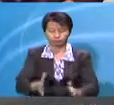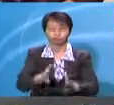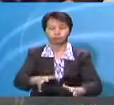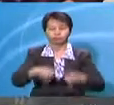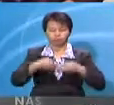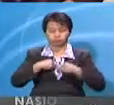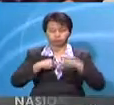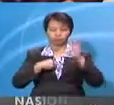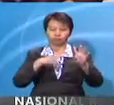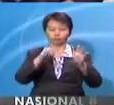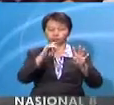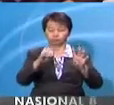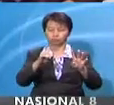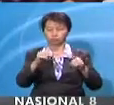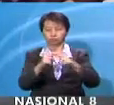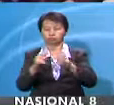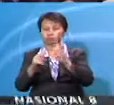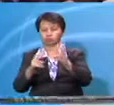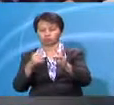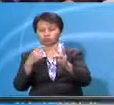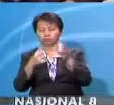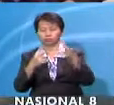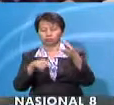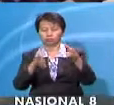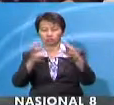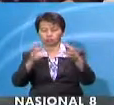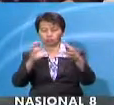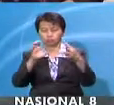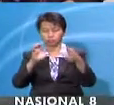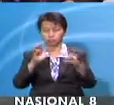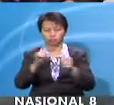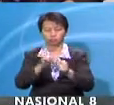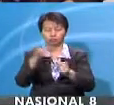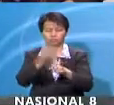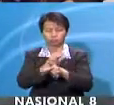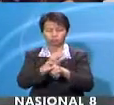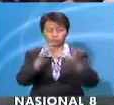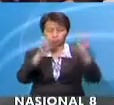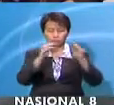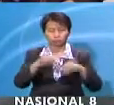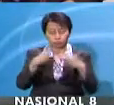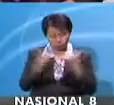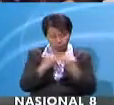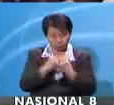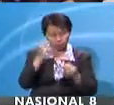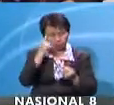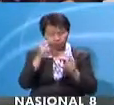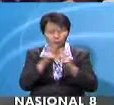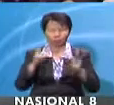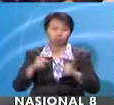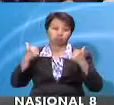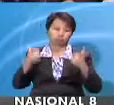insentif antara RM480 hingga RM16,600 pada setiap musim dan jumlah tersebut dianggap amat